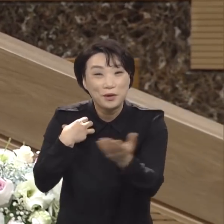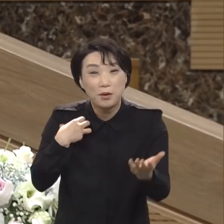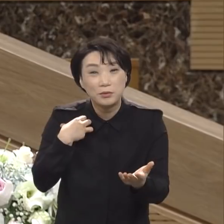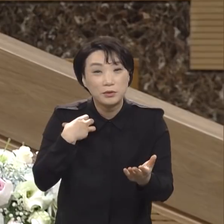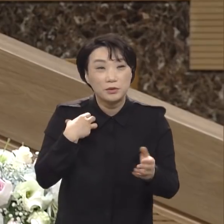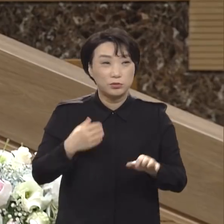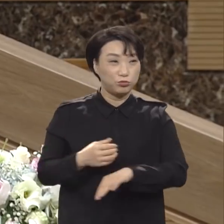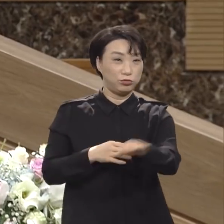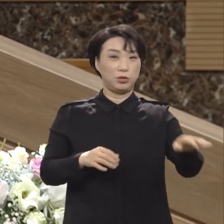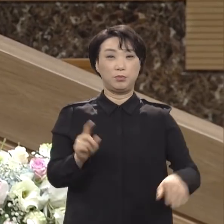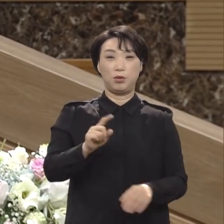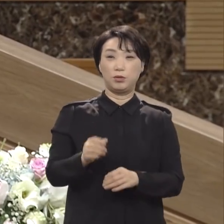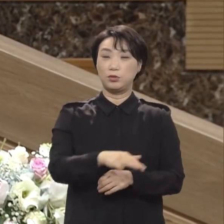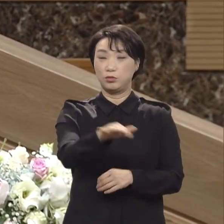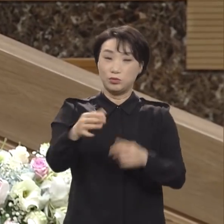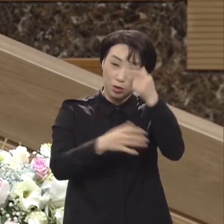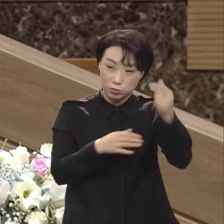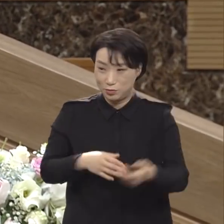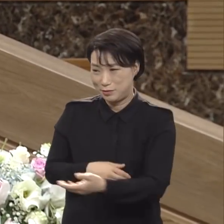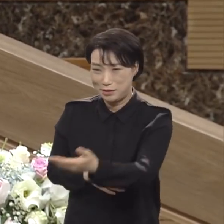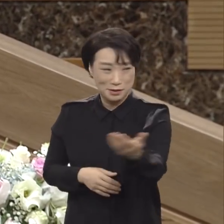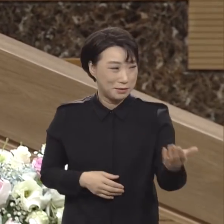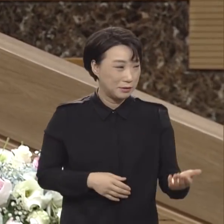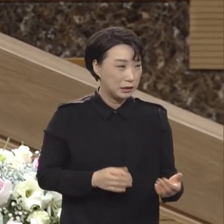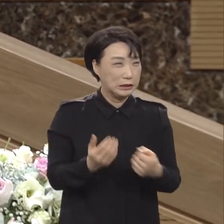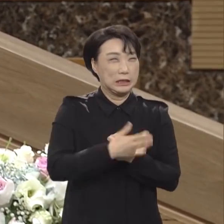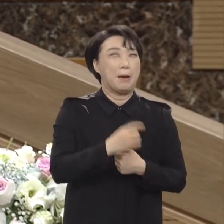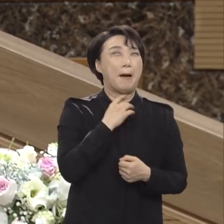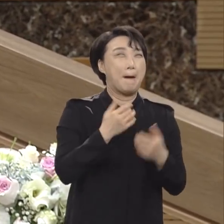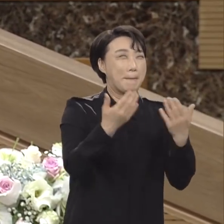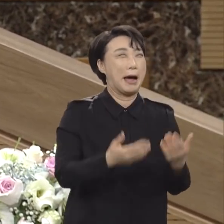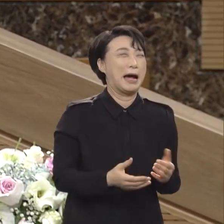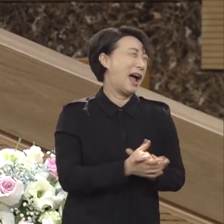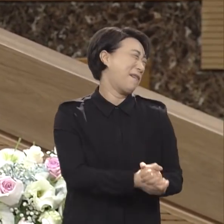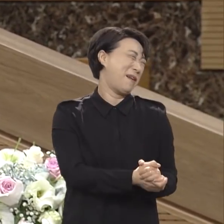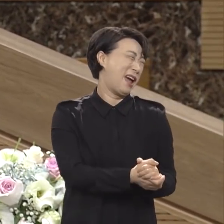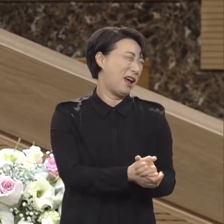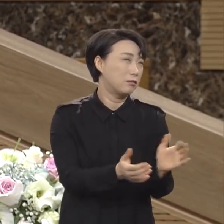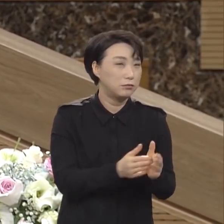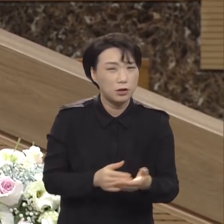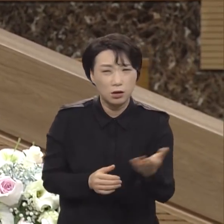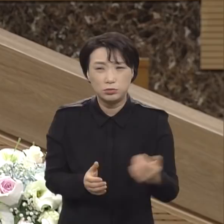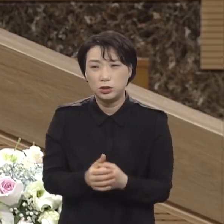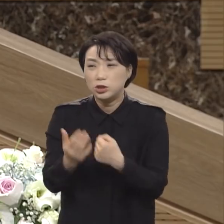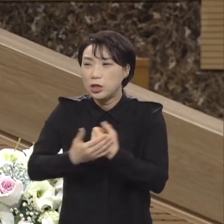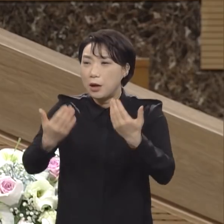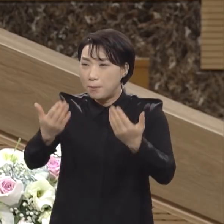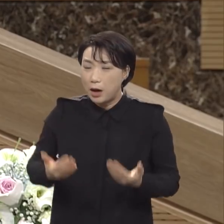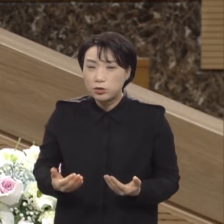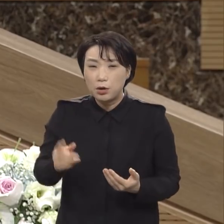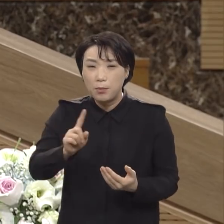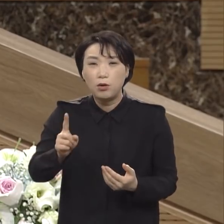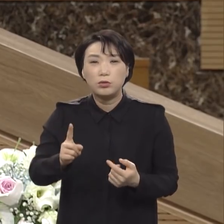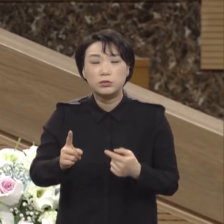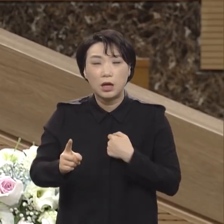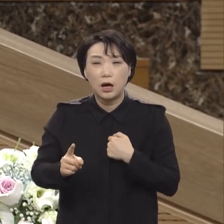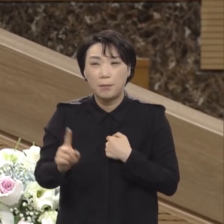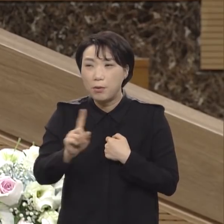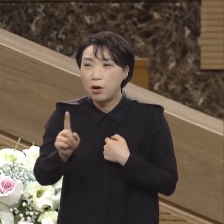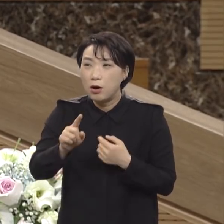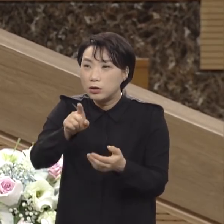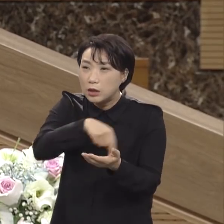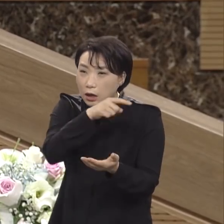우리는 너무 우리 성도들은 은혜만 받았다고 소리치지 받은 은혜에 대해서